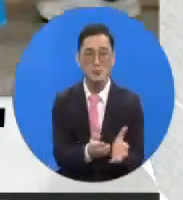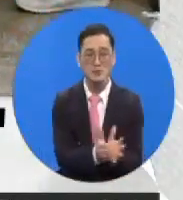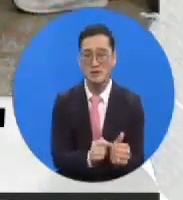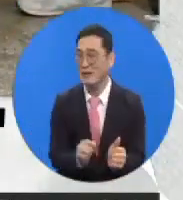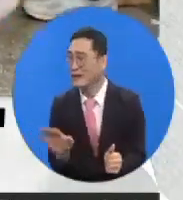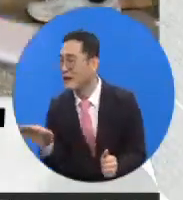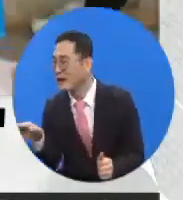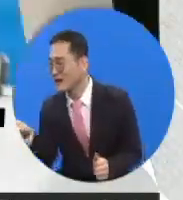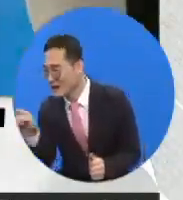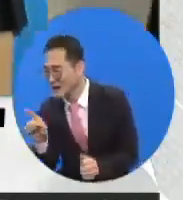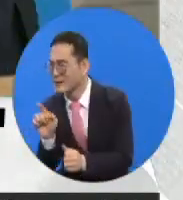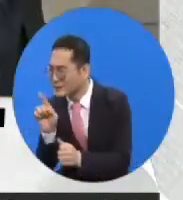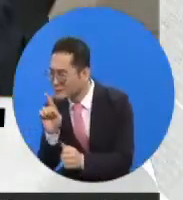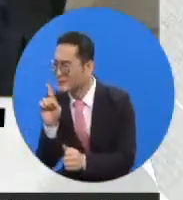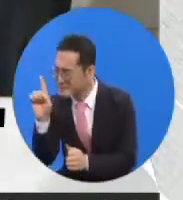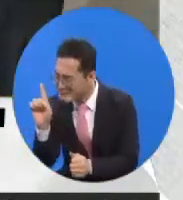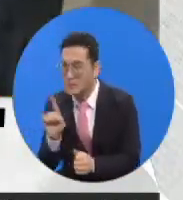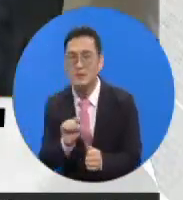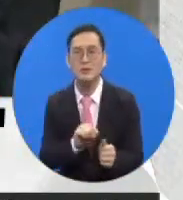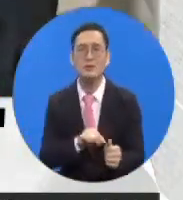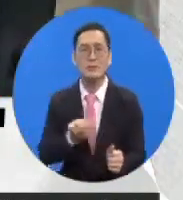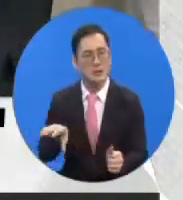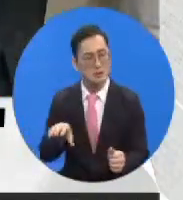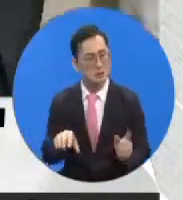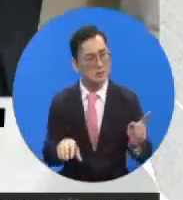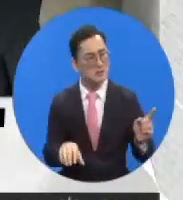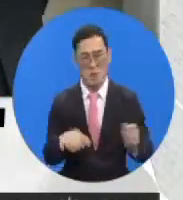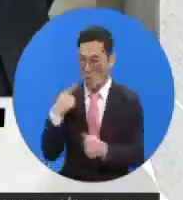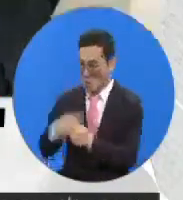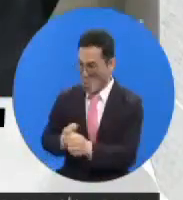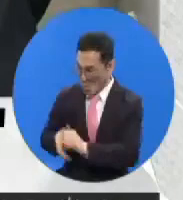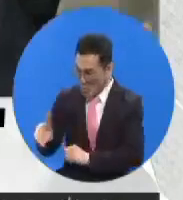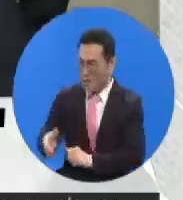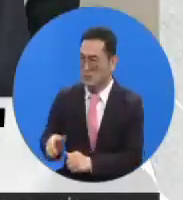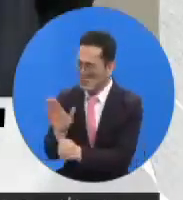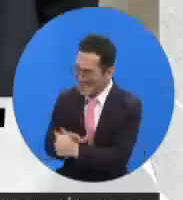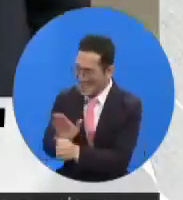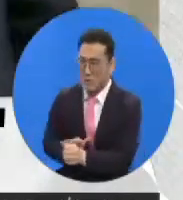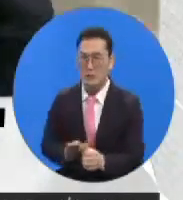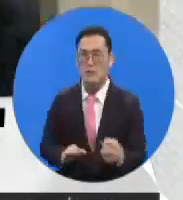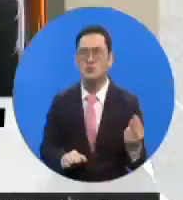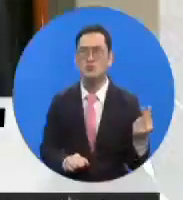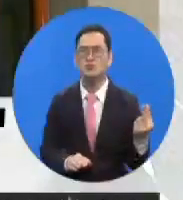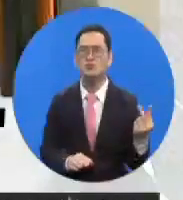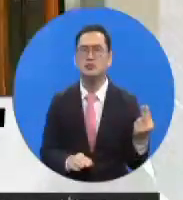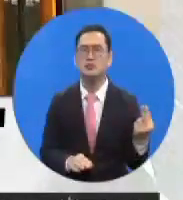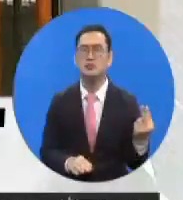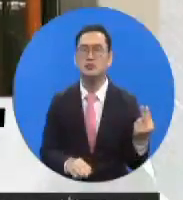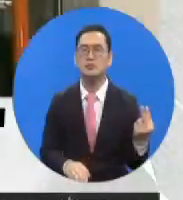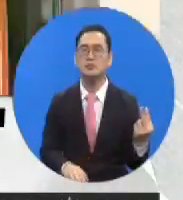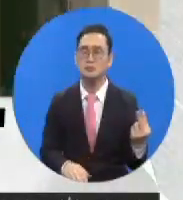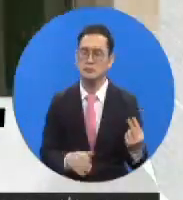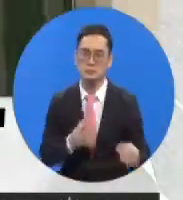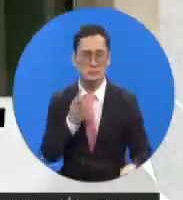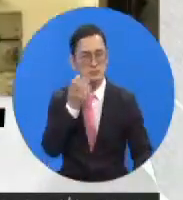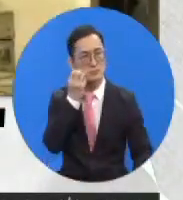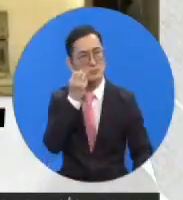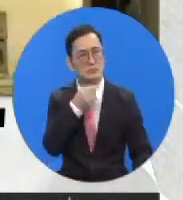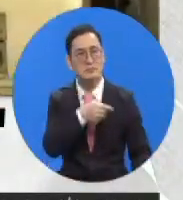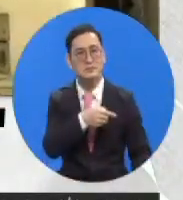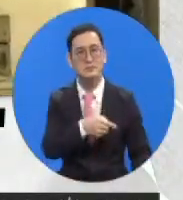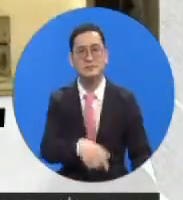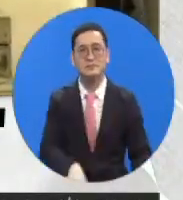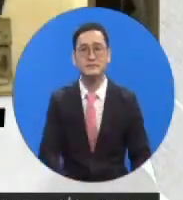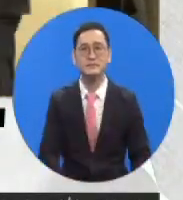이게 뭐 이제 부정청탁까지 갈 수 있느냐에 대한 여지에 대해서는 꼭 그렇게까지 갈 룸은 많지 않다고 봅니다. 하지만 적어도 그 지난 기간